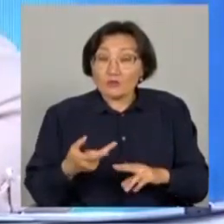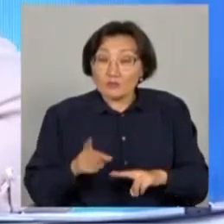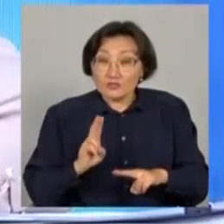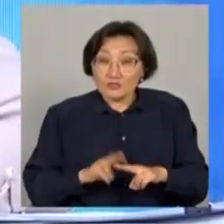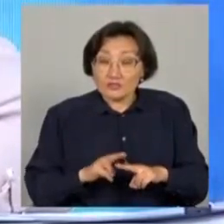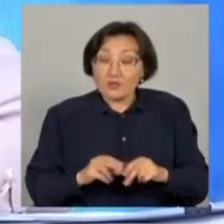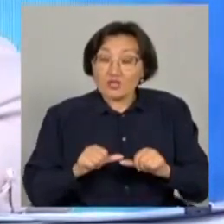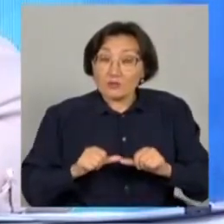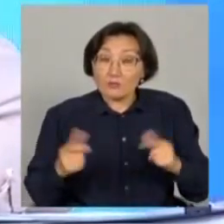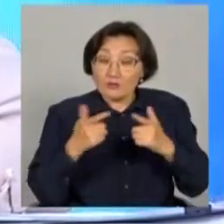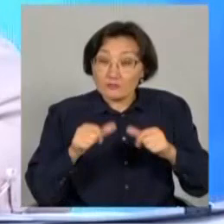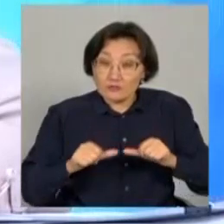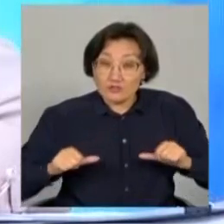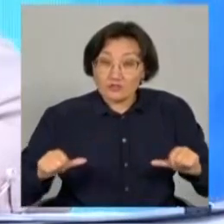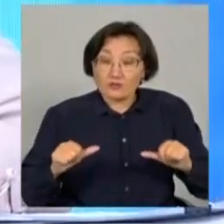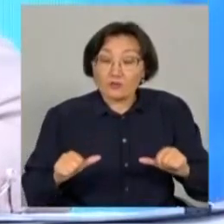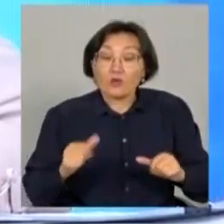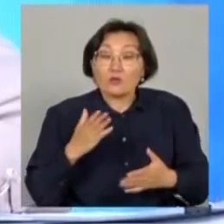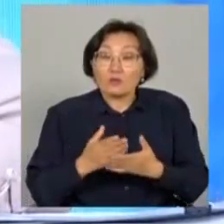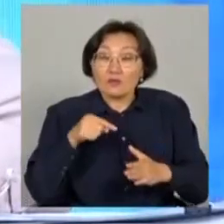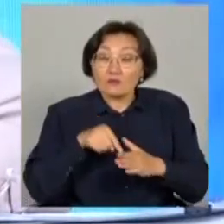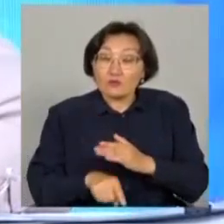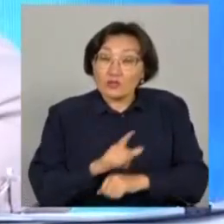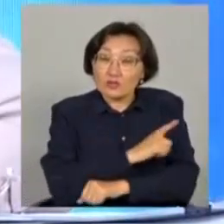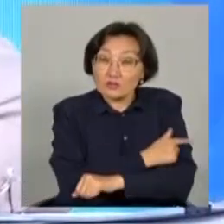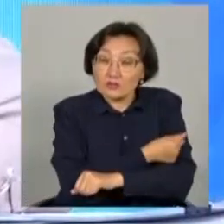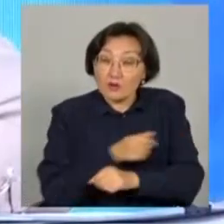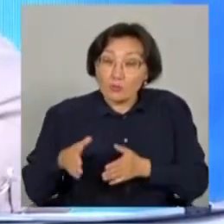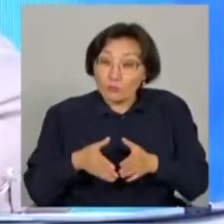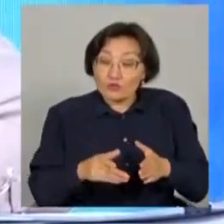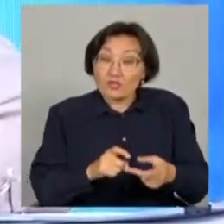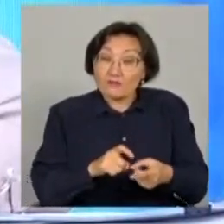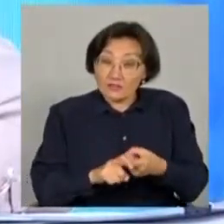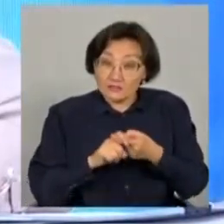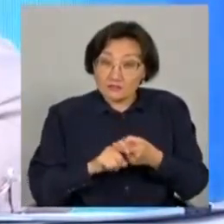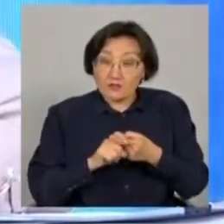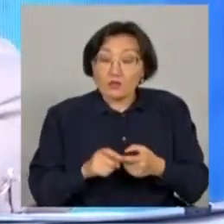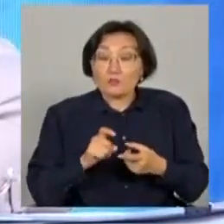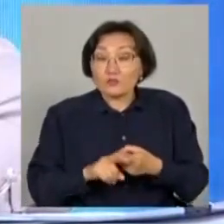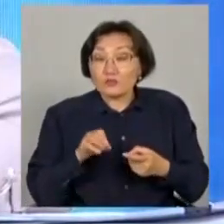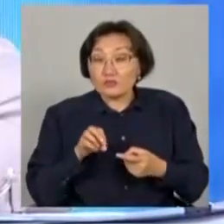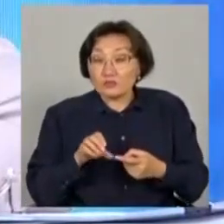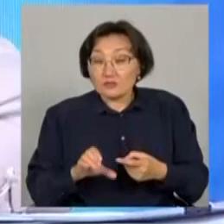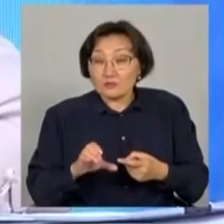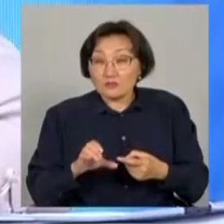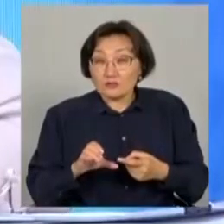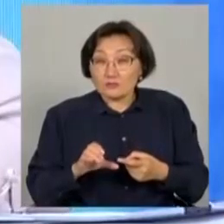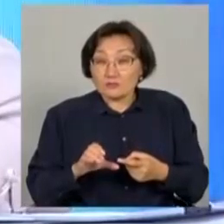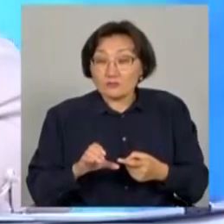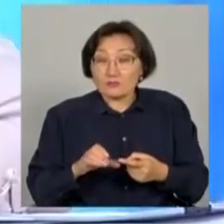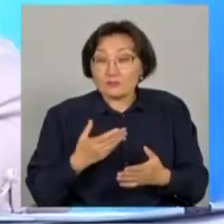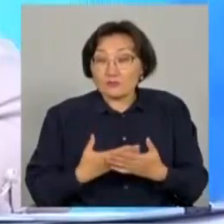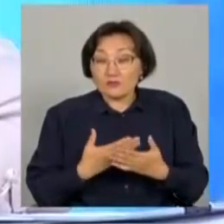по данным комиссии не исключается внутрибольничный путь инфицирования. И связан он, вероятнее всего,